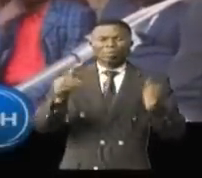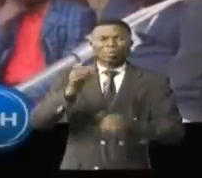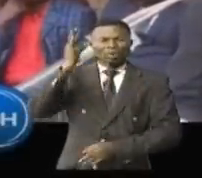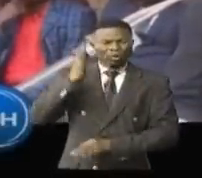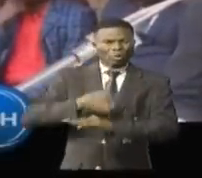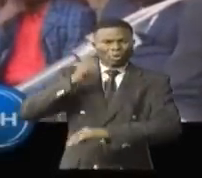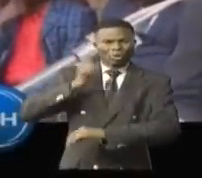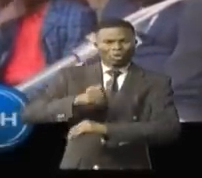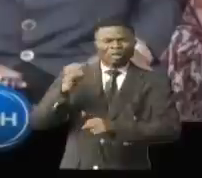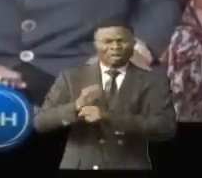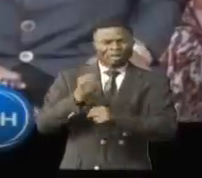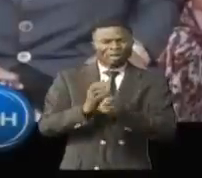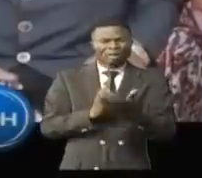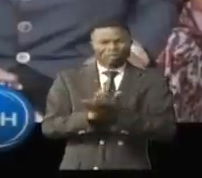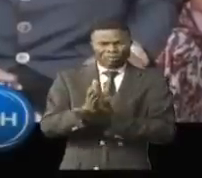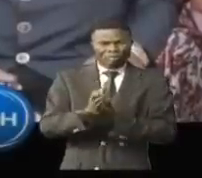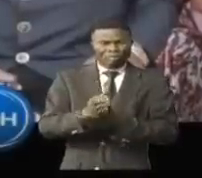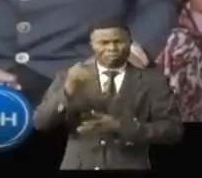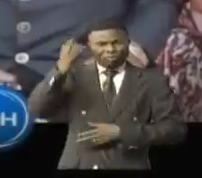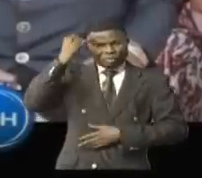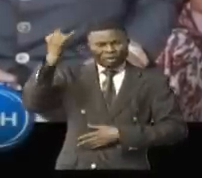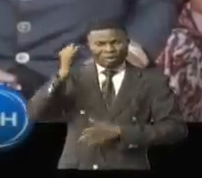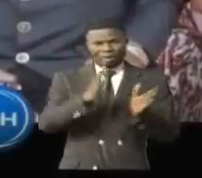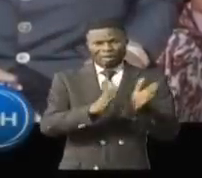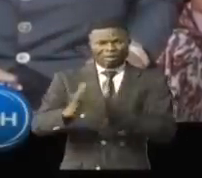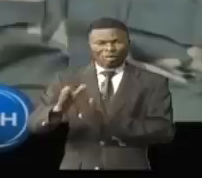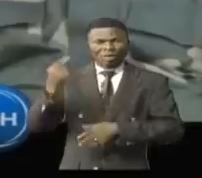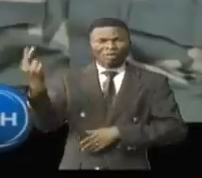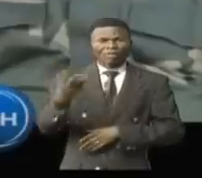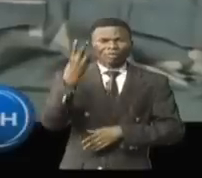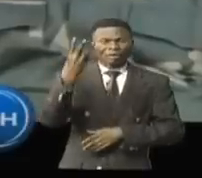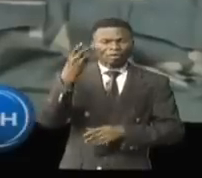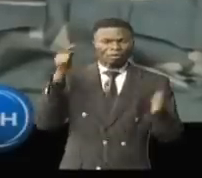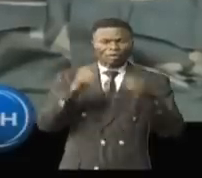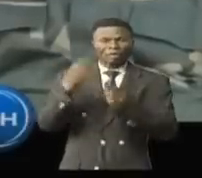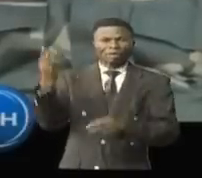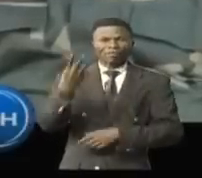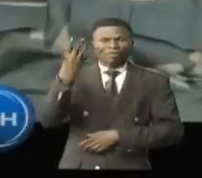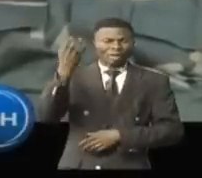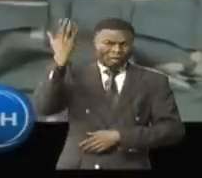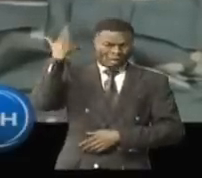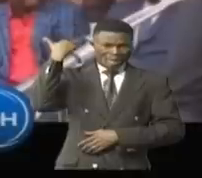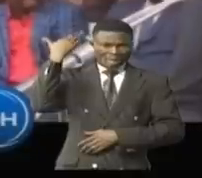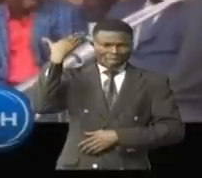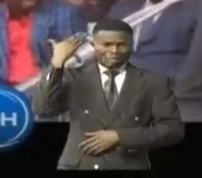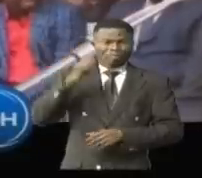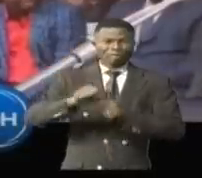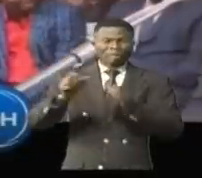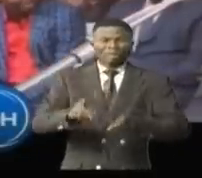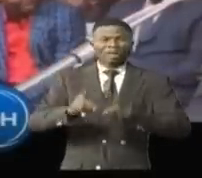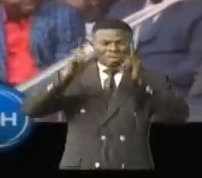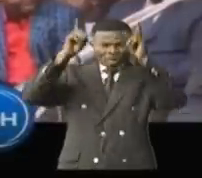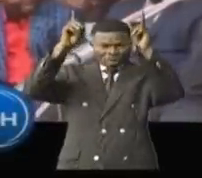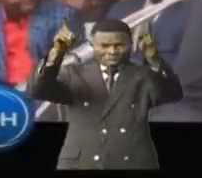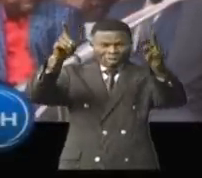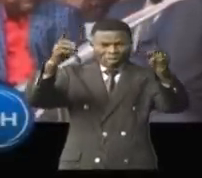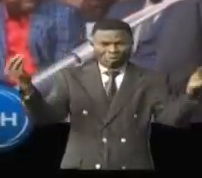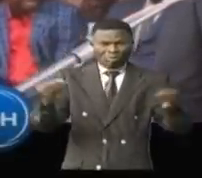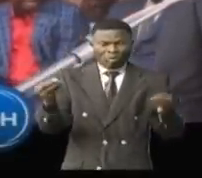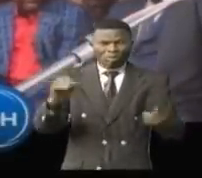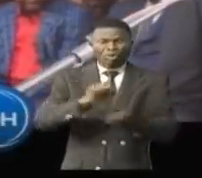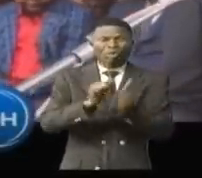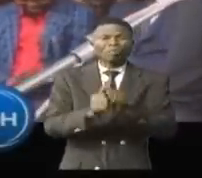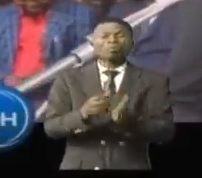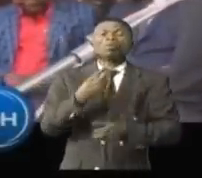justice et le travail. Initialement prévu pour le 23 au 24 juin dernier, l'examen avait été reporté suite à des